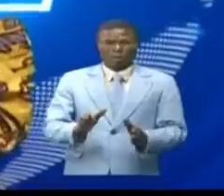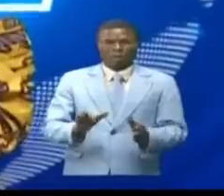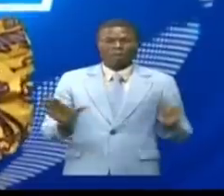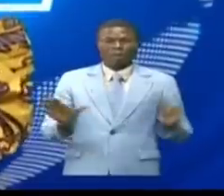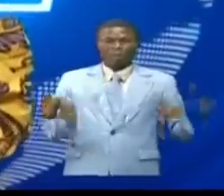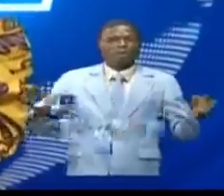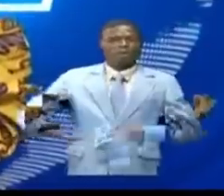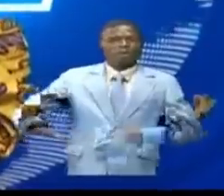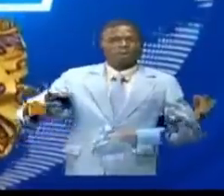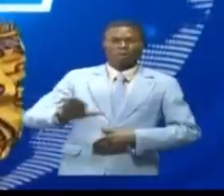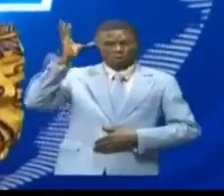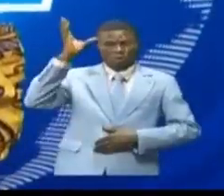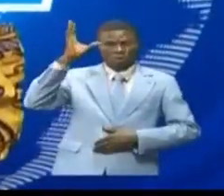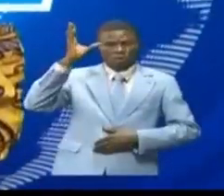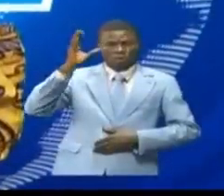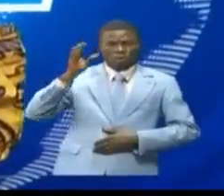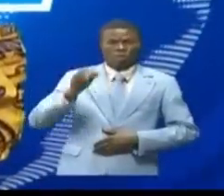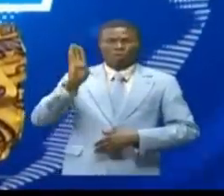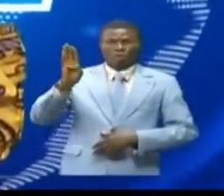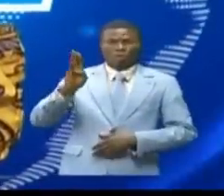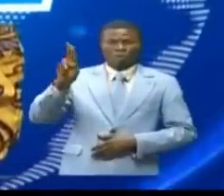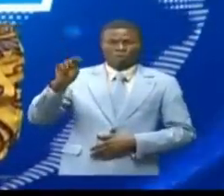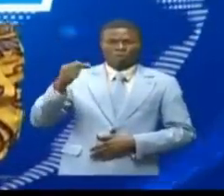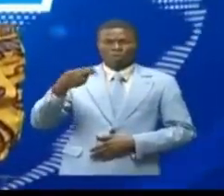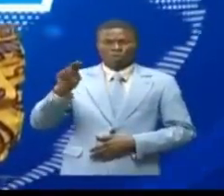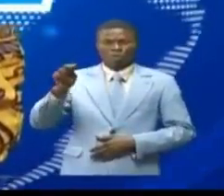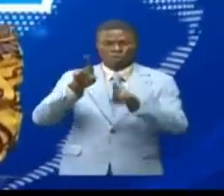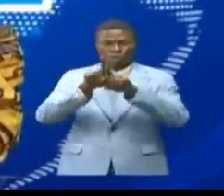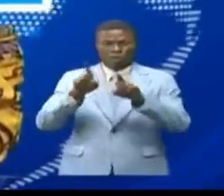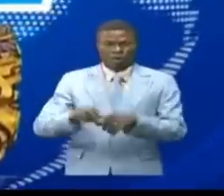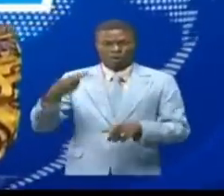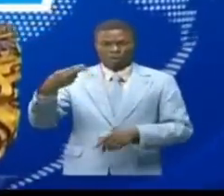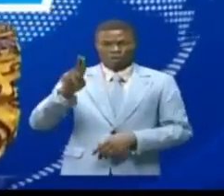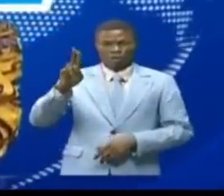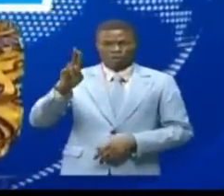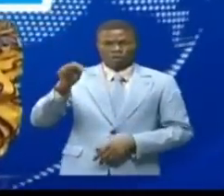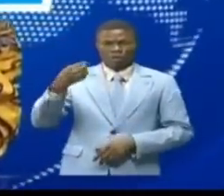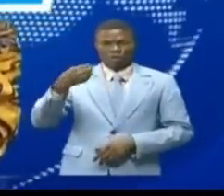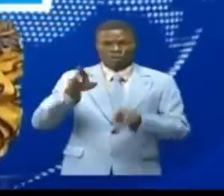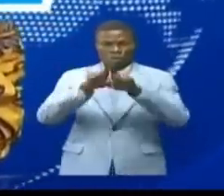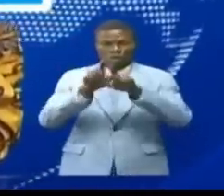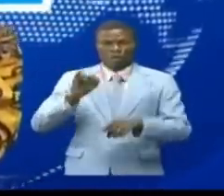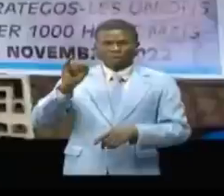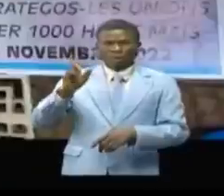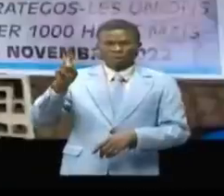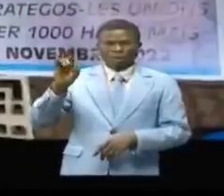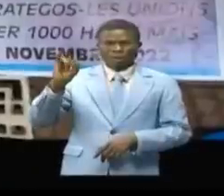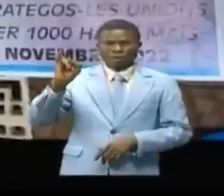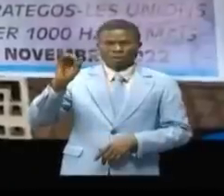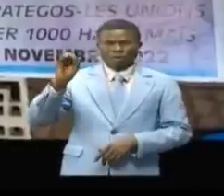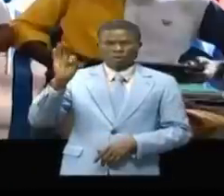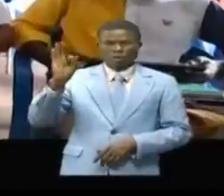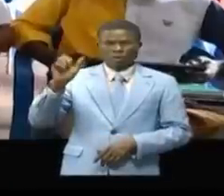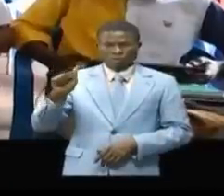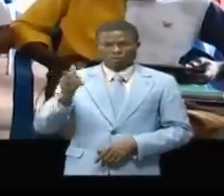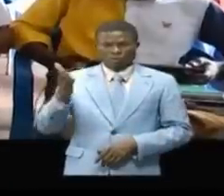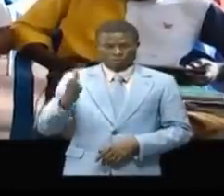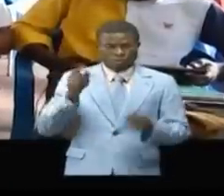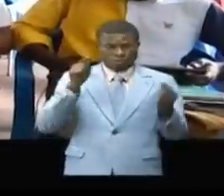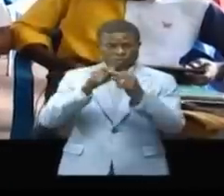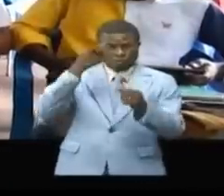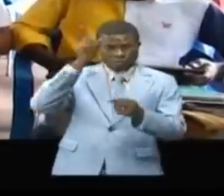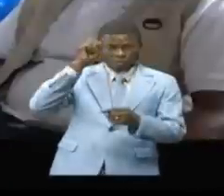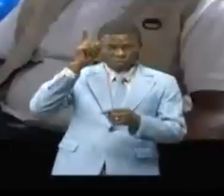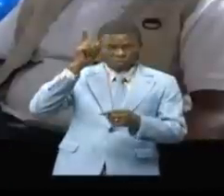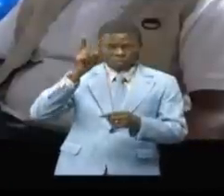unions paysannes de Gungu, Gungu et Idiofa. Grâce Maosso. Reportage. L'objectif principal